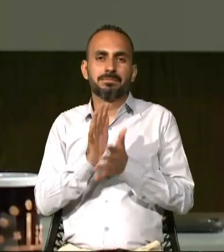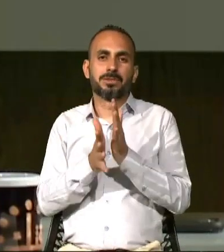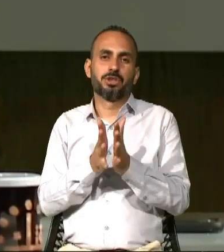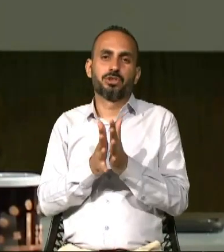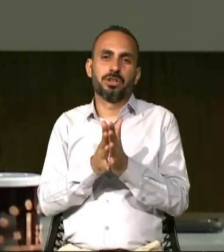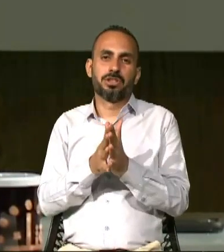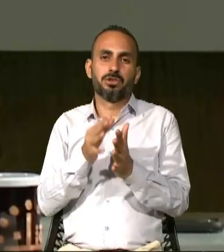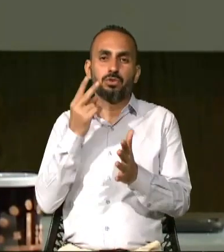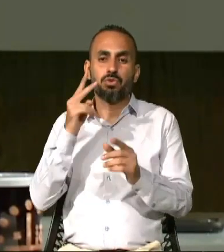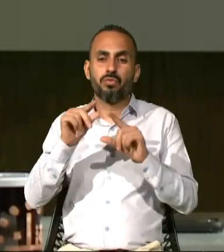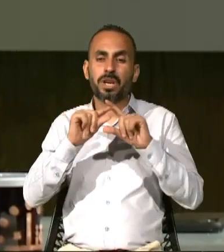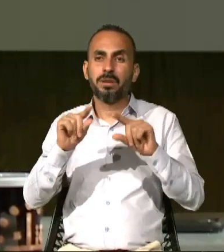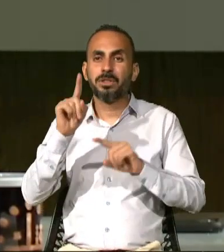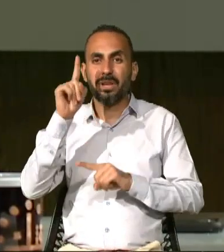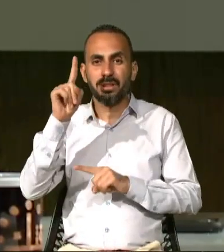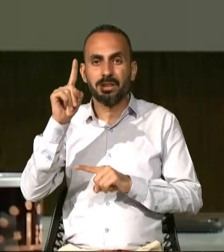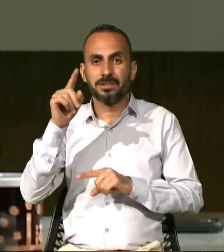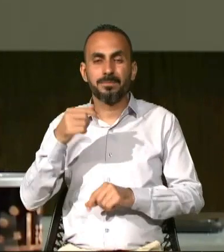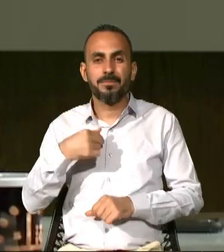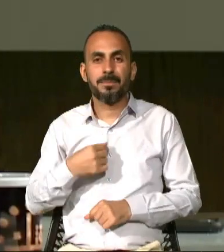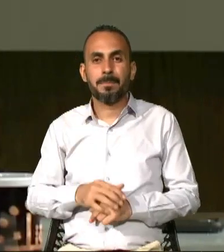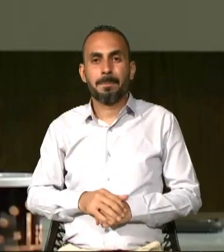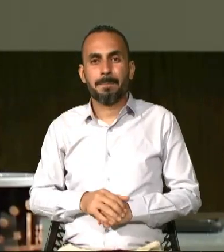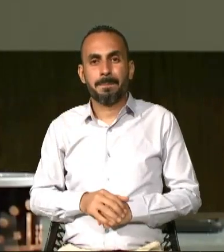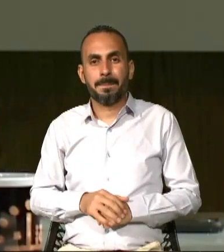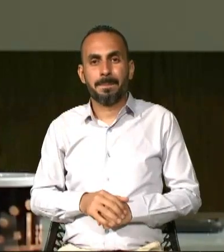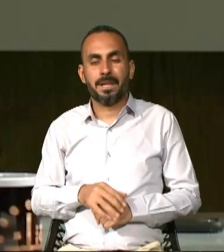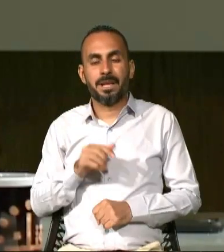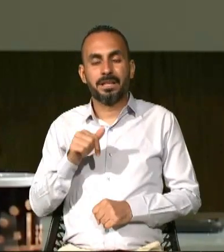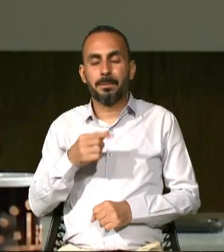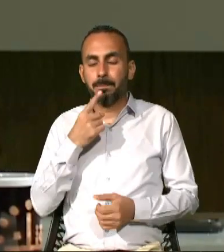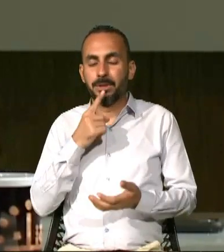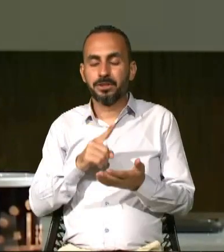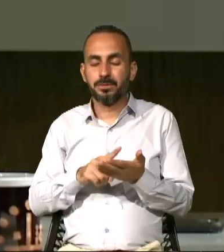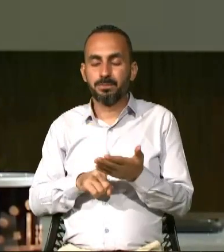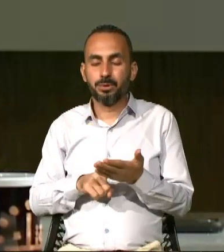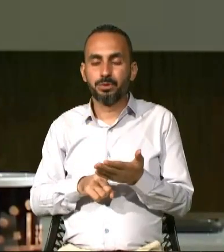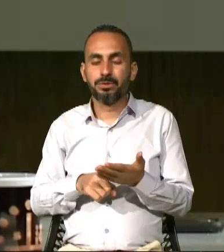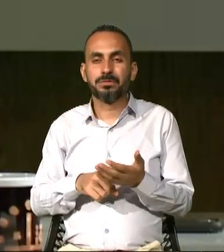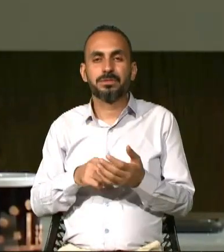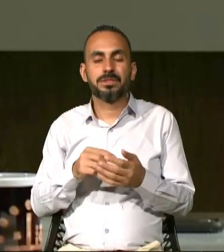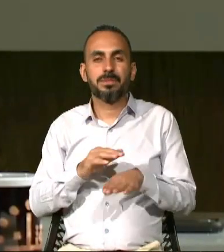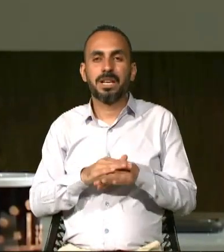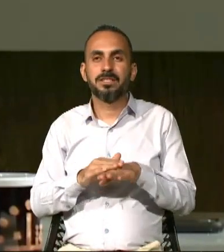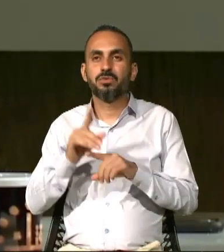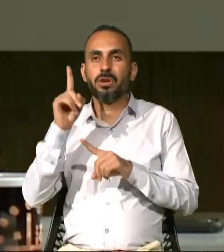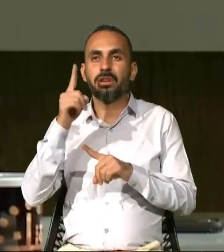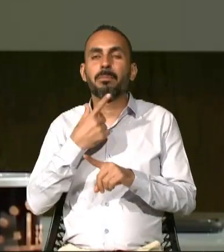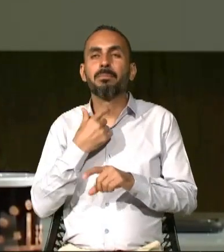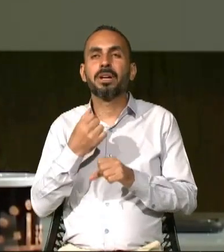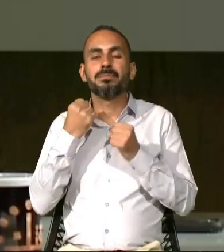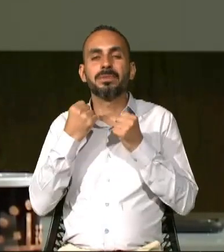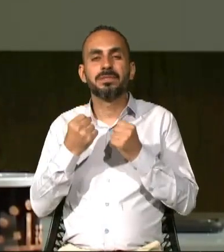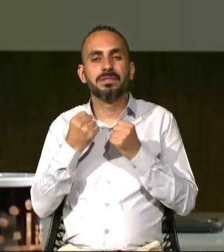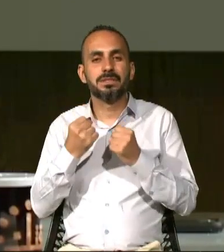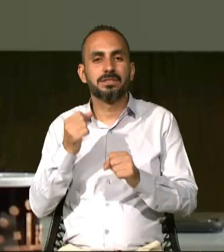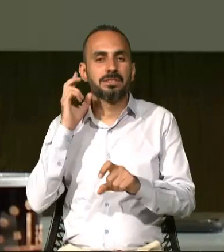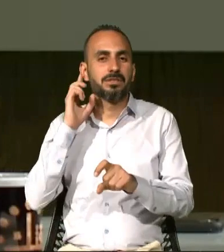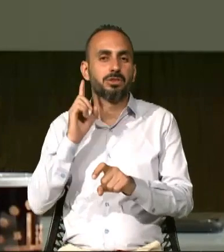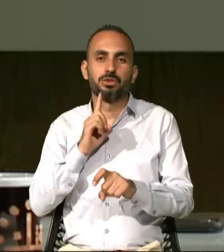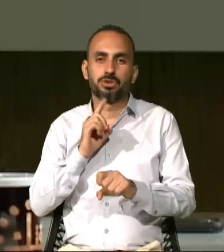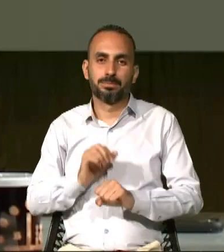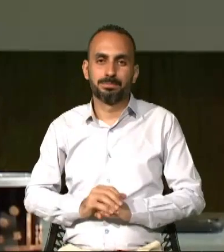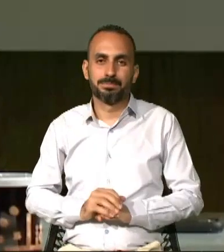كام خدمه معاهم وكذا مؤتمر. قد ايه محبه الرب ليهم تجاههم روعه. فانا بشكرك جدا على الفكره اللي جت.